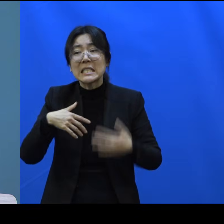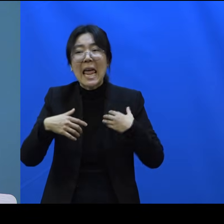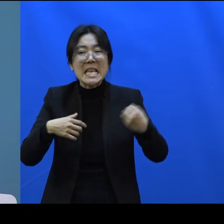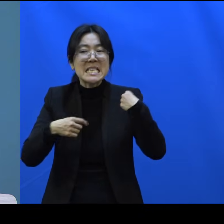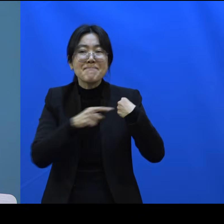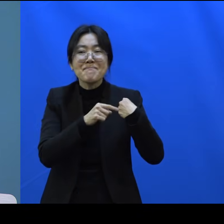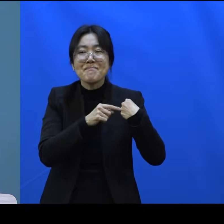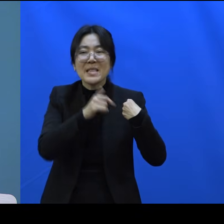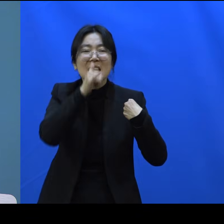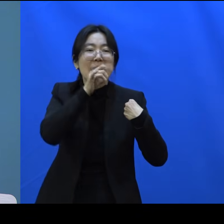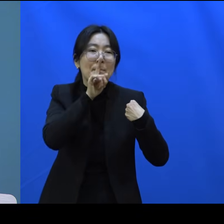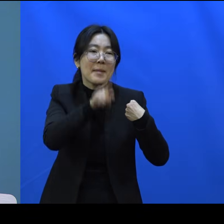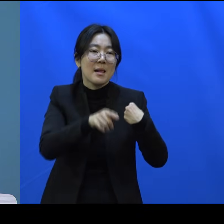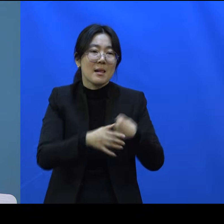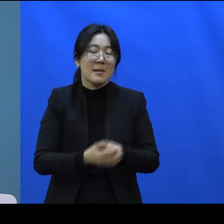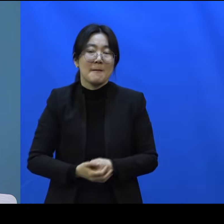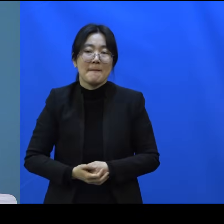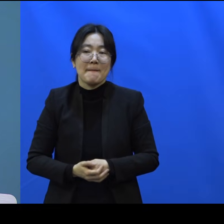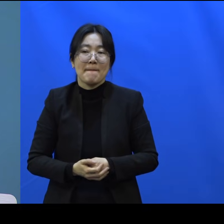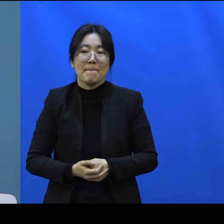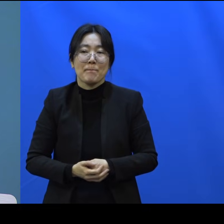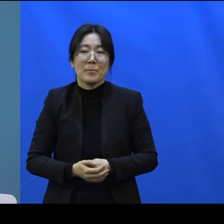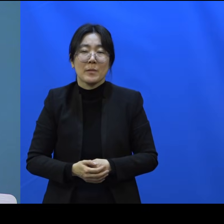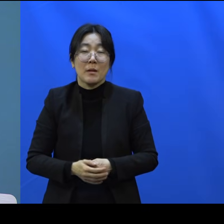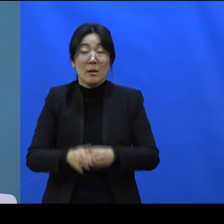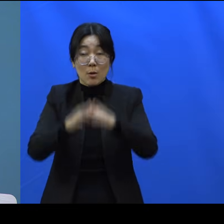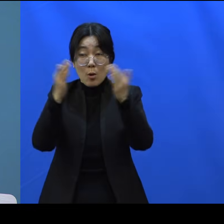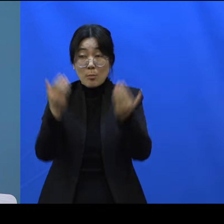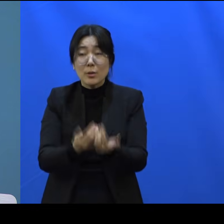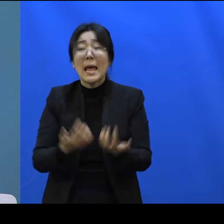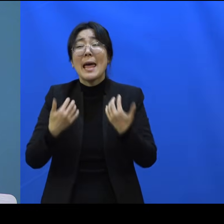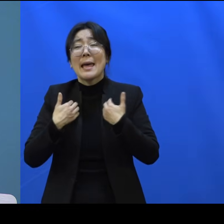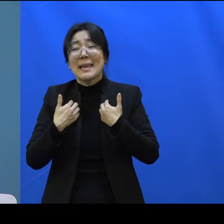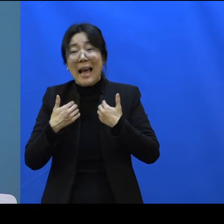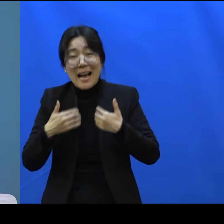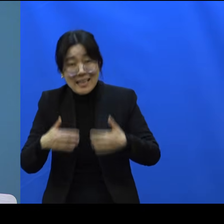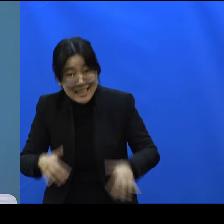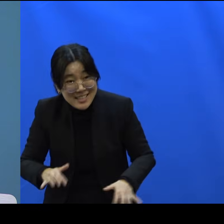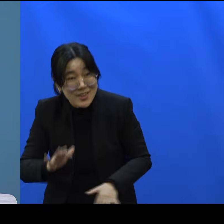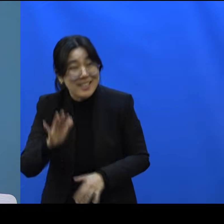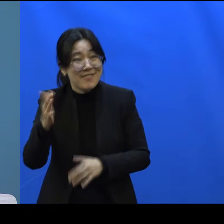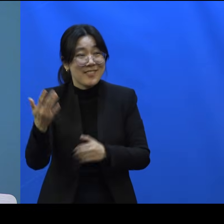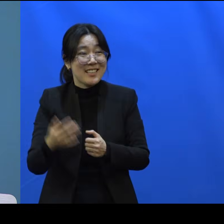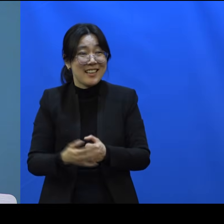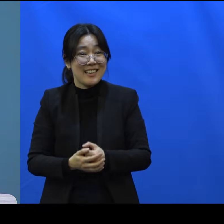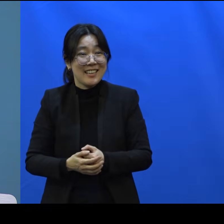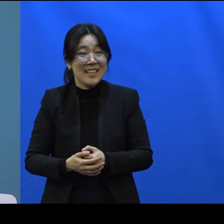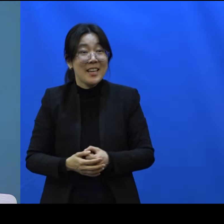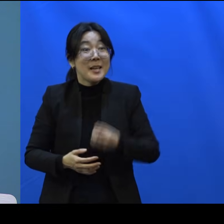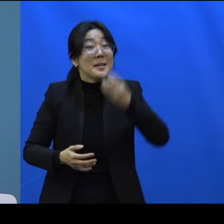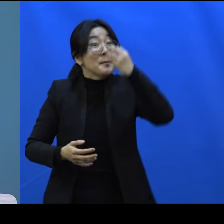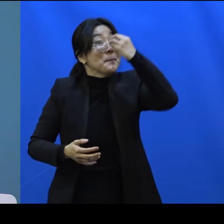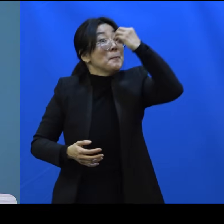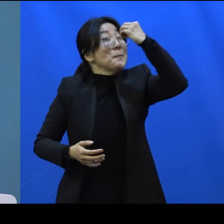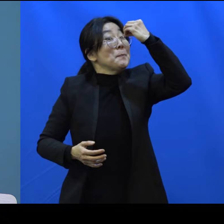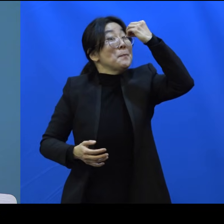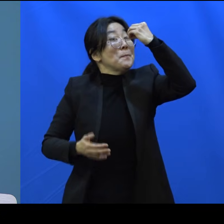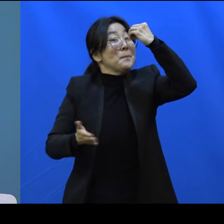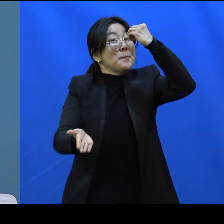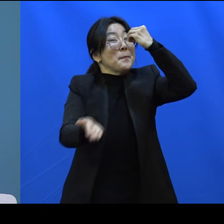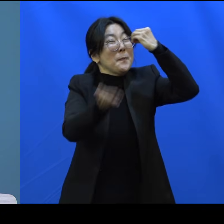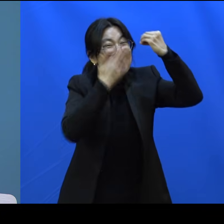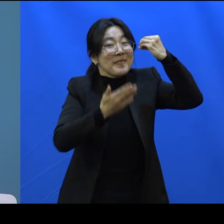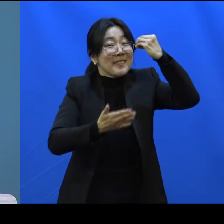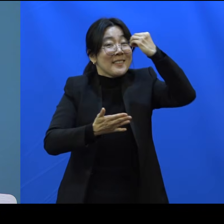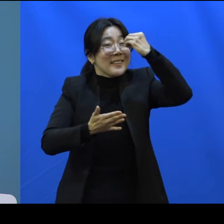여러분, 우리는 약해야 됩니다. 갈수록 더 약해져 가야 돼요. 받아들이기 힘들지만 사실이에요. 약해져야 하나님의 강함을